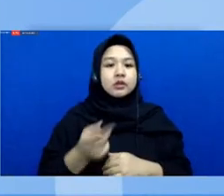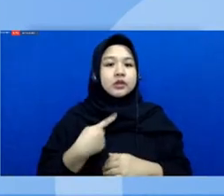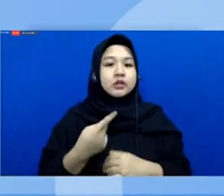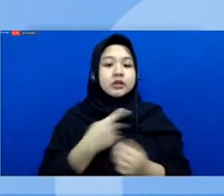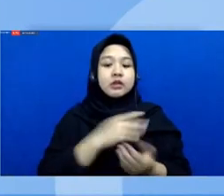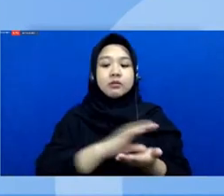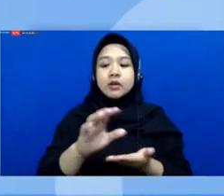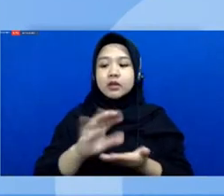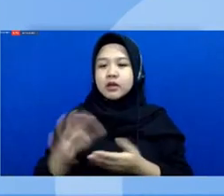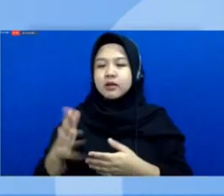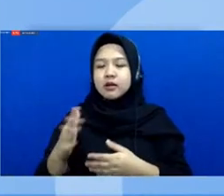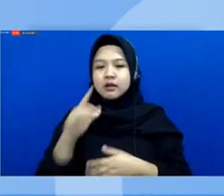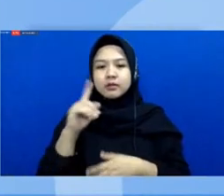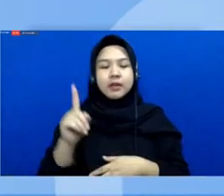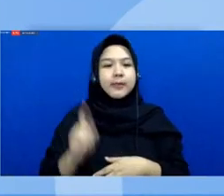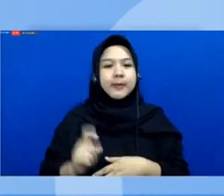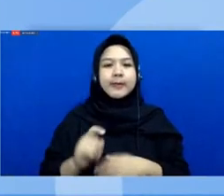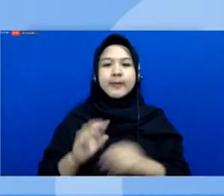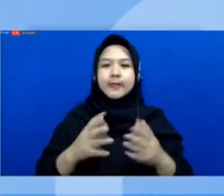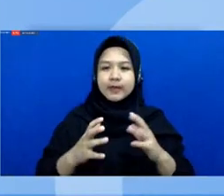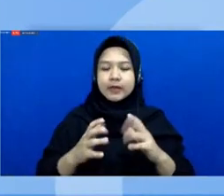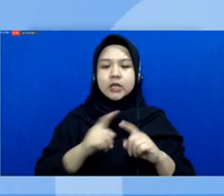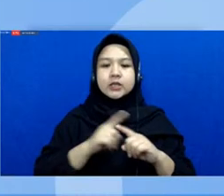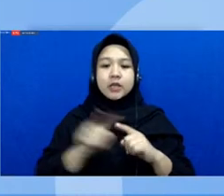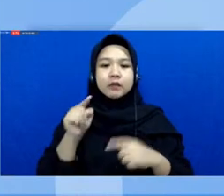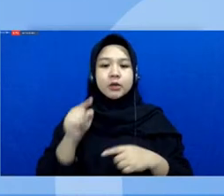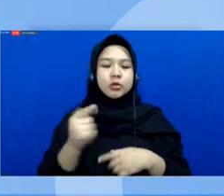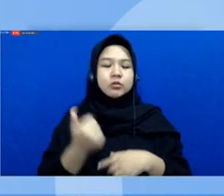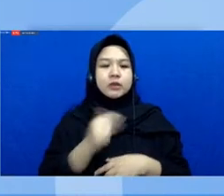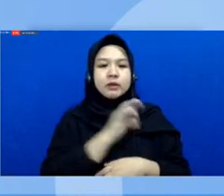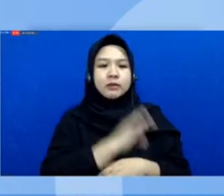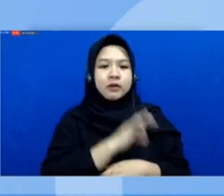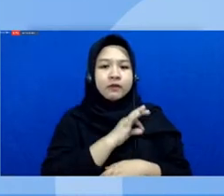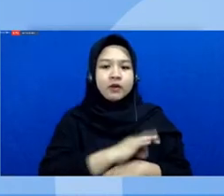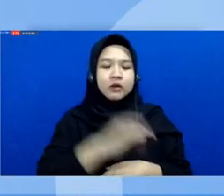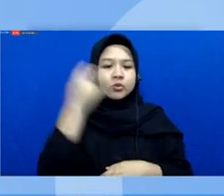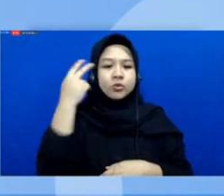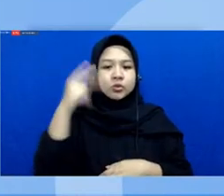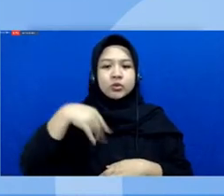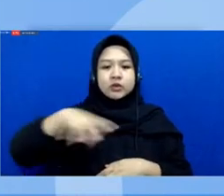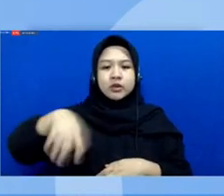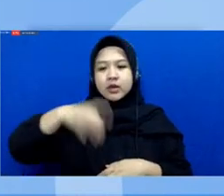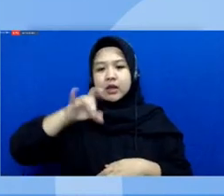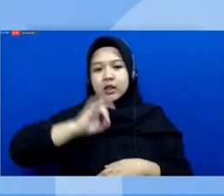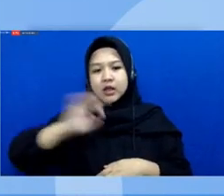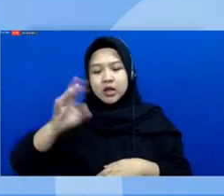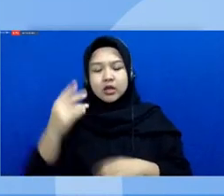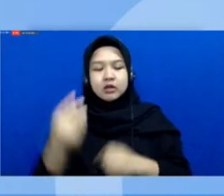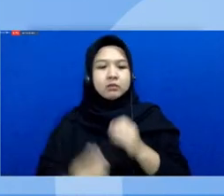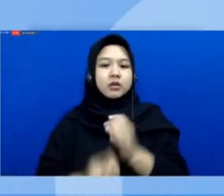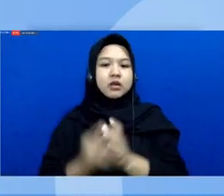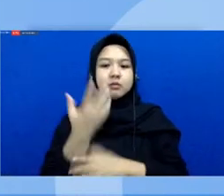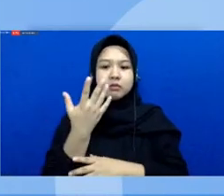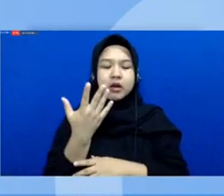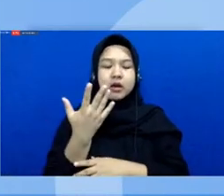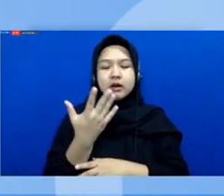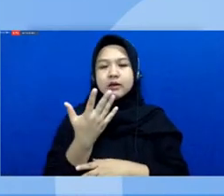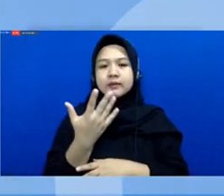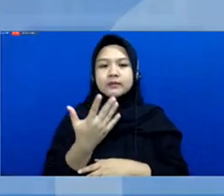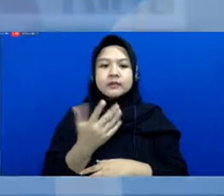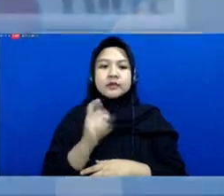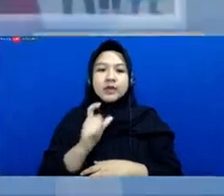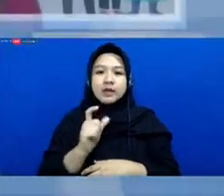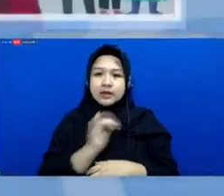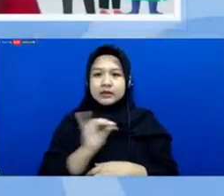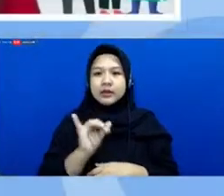Kadang-kadang pertanyaannya teknis, tapi itu bermanfaat buat daerah-daerah lain untuk mengembangkan praktik yang sama.